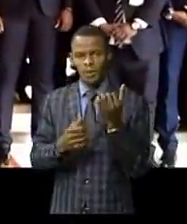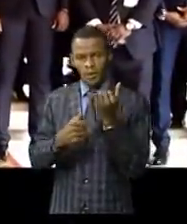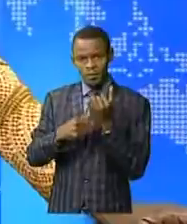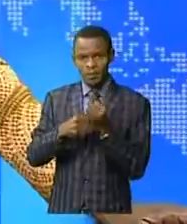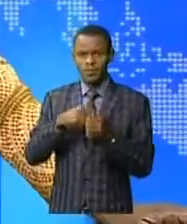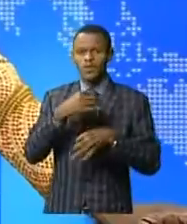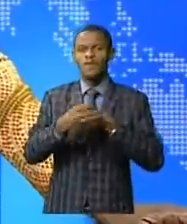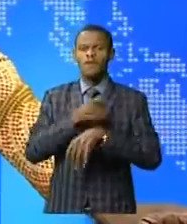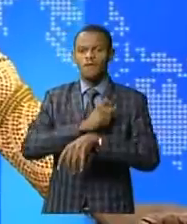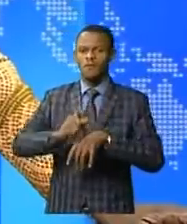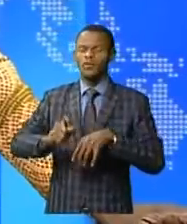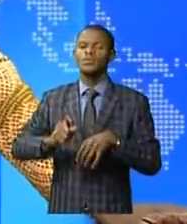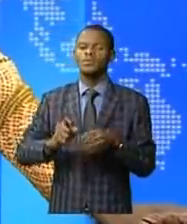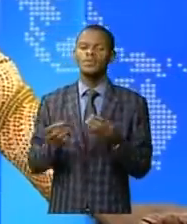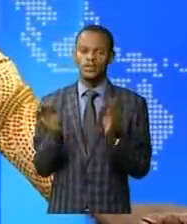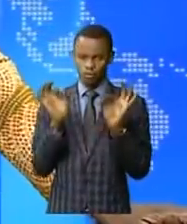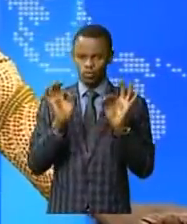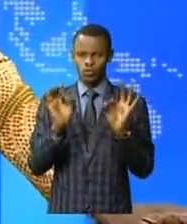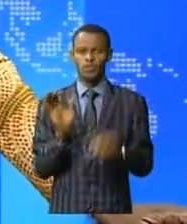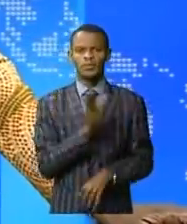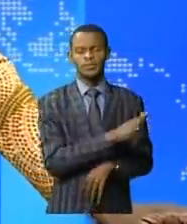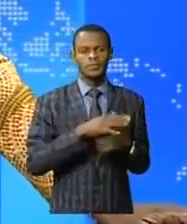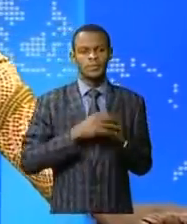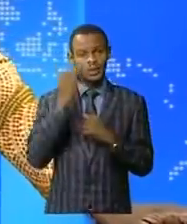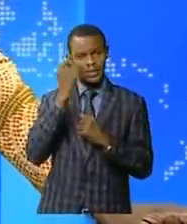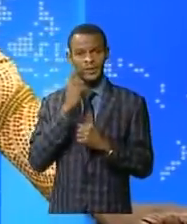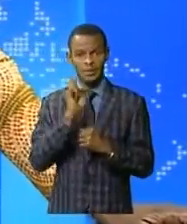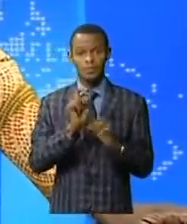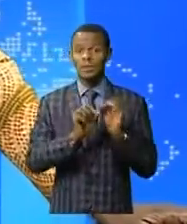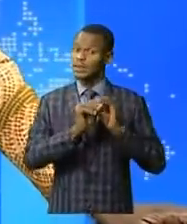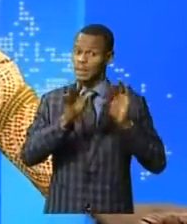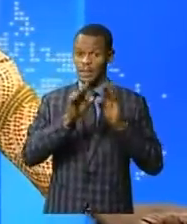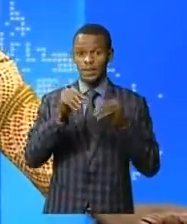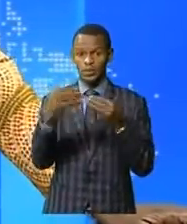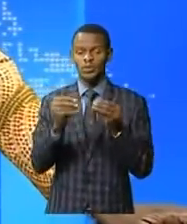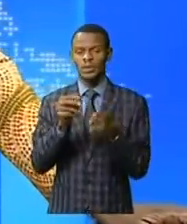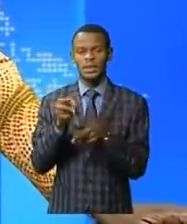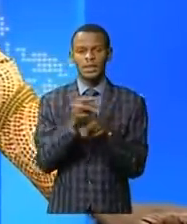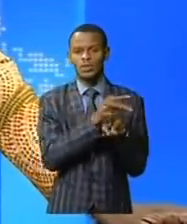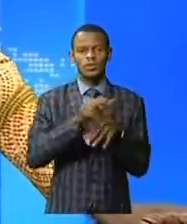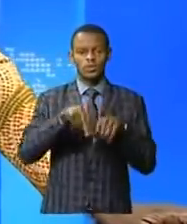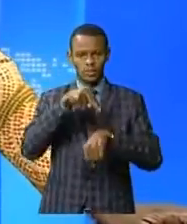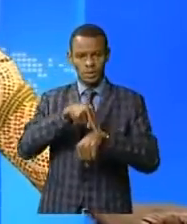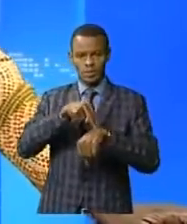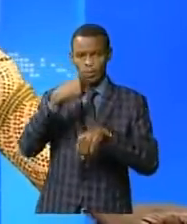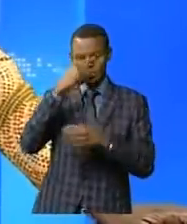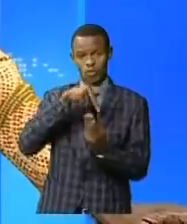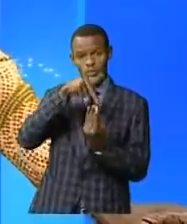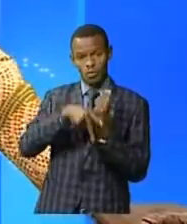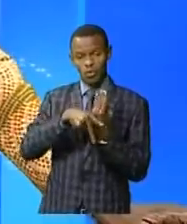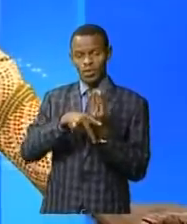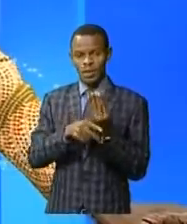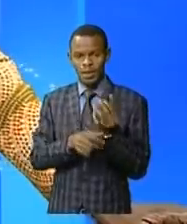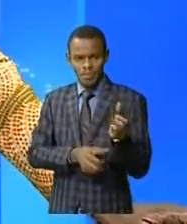vieillissante. Et puis, des orientations claires et précises ont été données à la coordination nationale du programme de